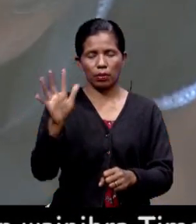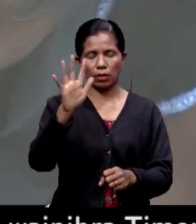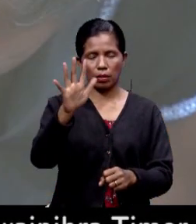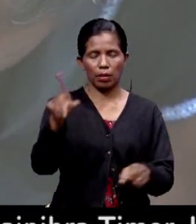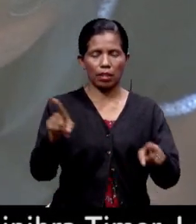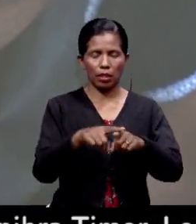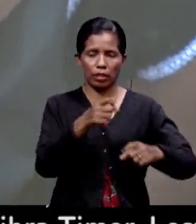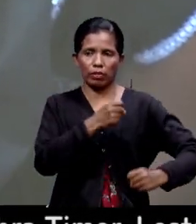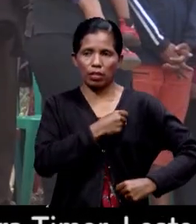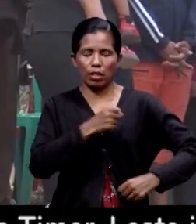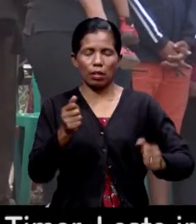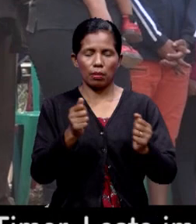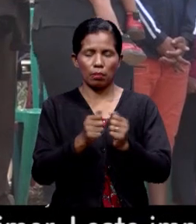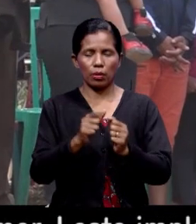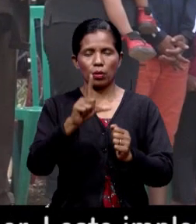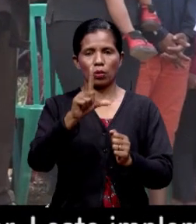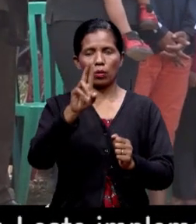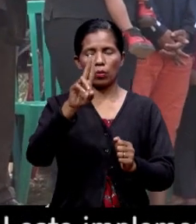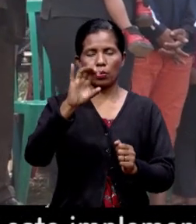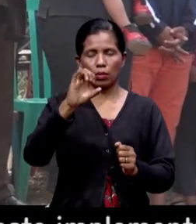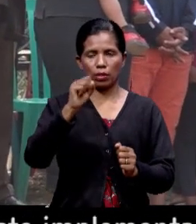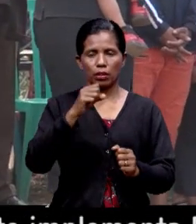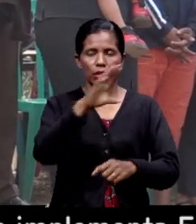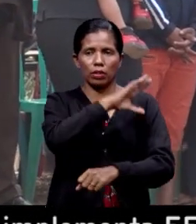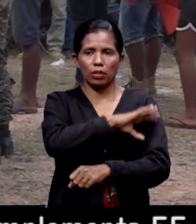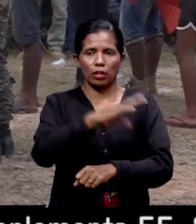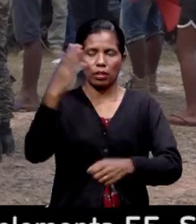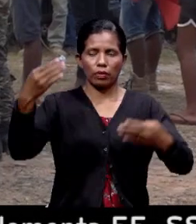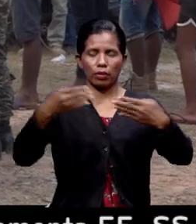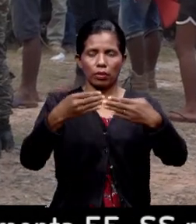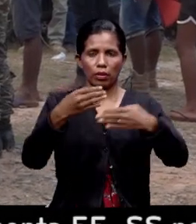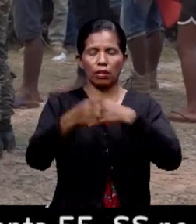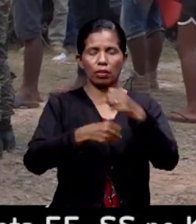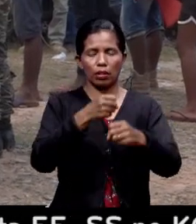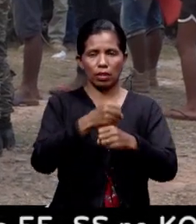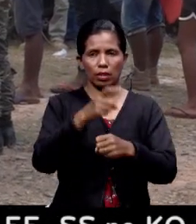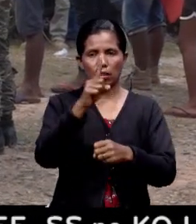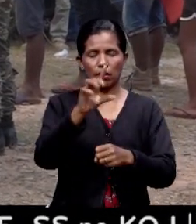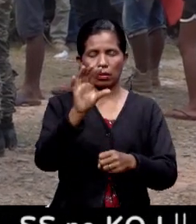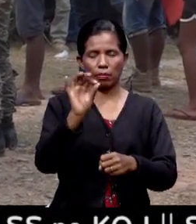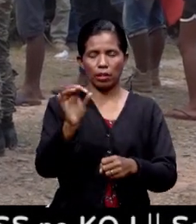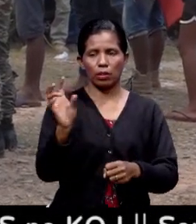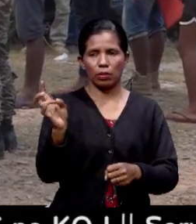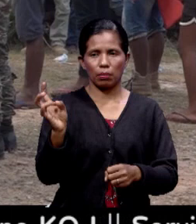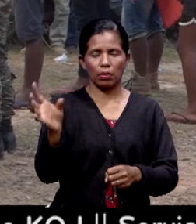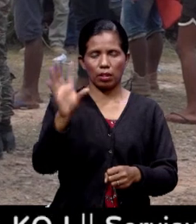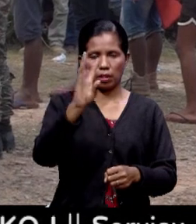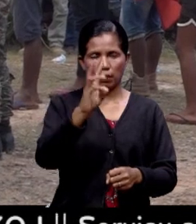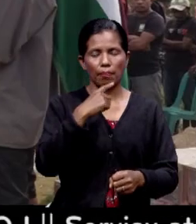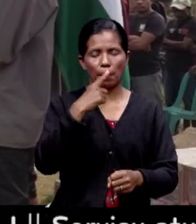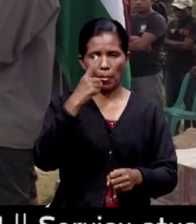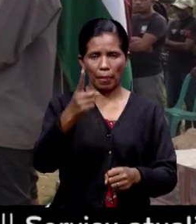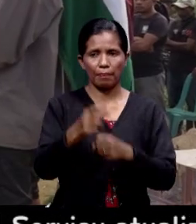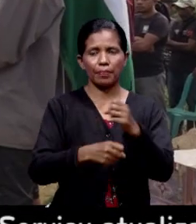Armadas, hamuto ko komandante Luis Railakan, hodi halo siguran saya frontera to tinang riungida atau sia hitunur resinen. Iha tinang riungida atau sia